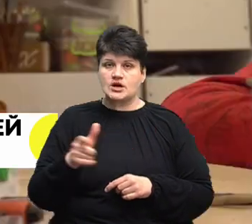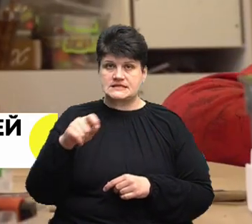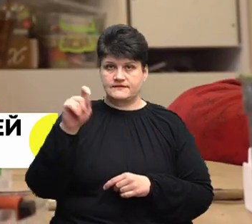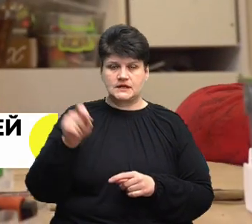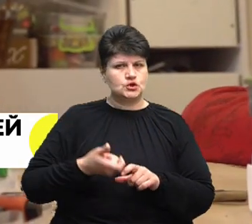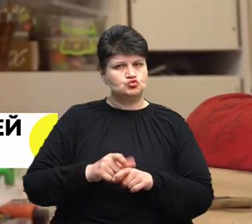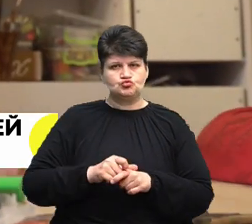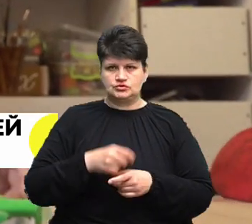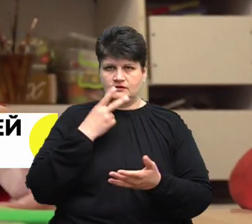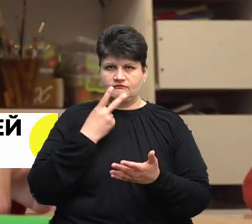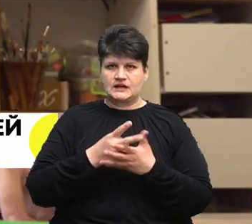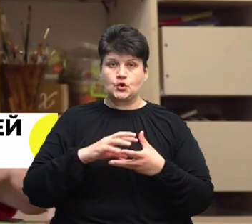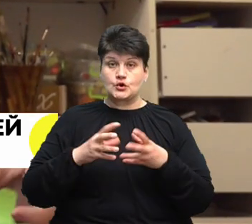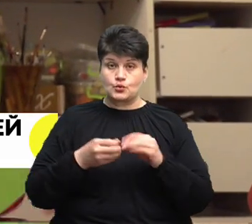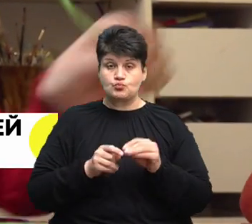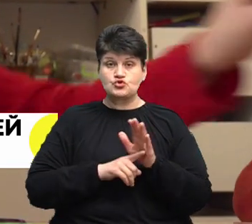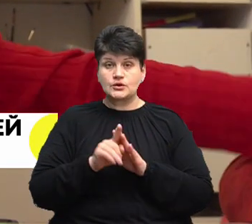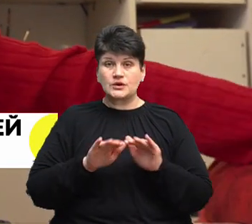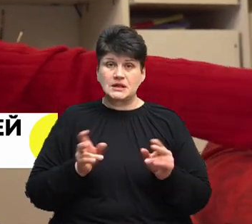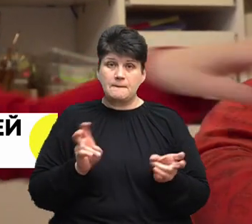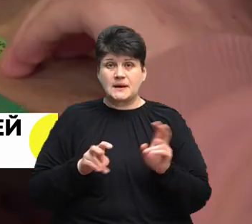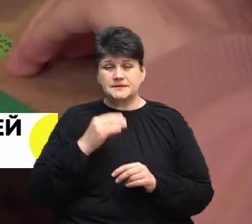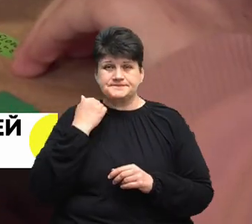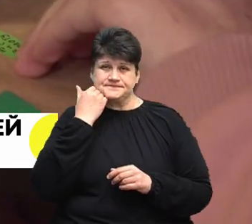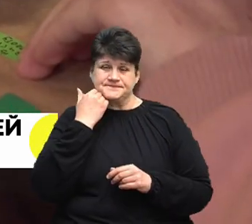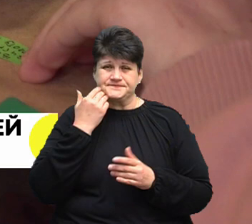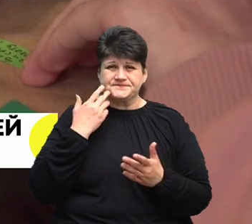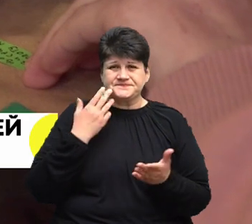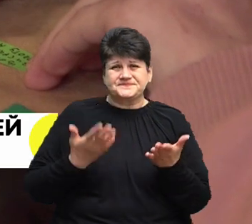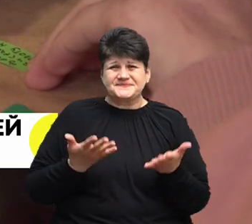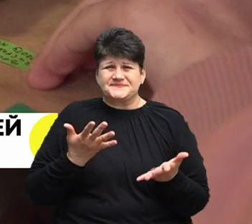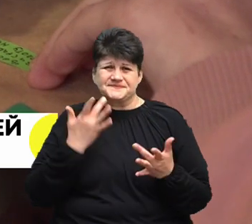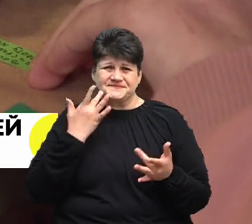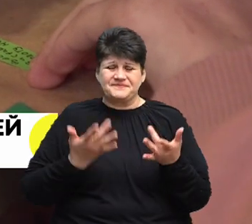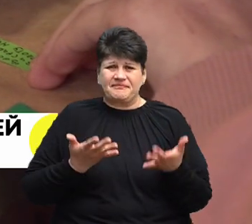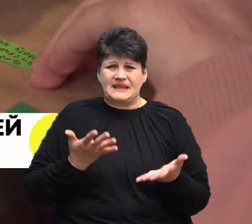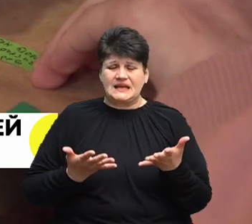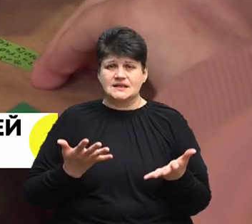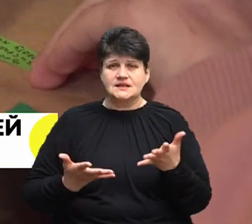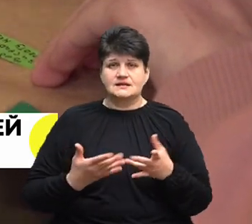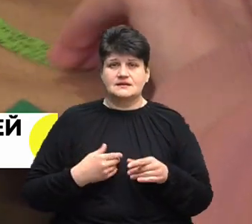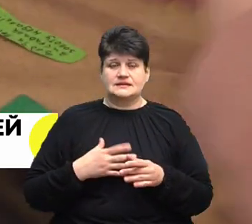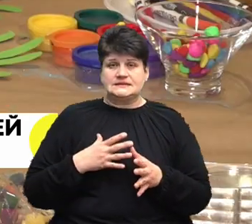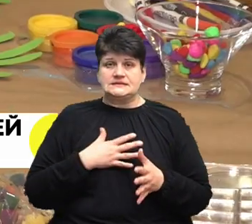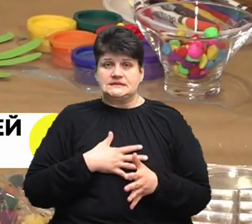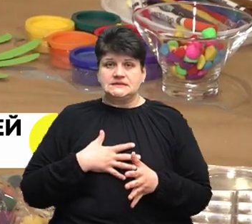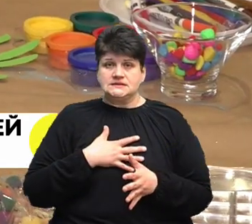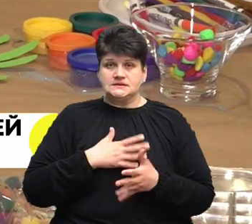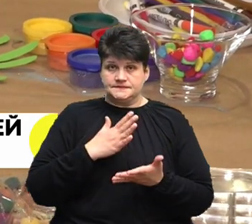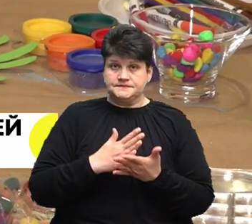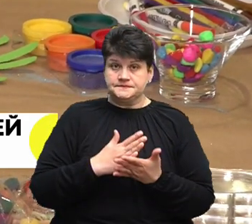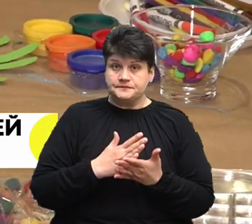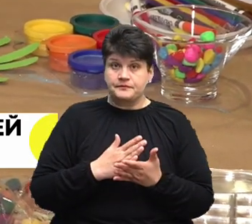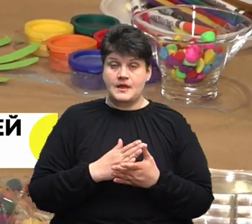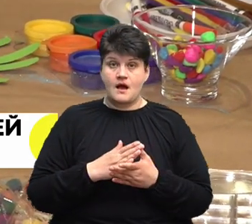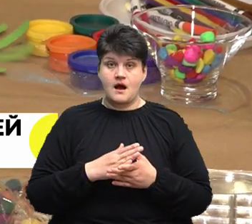результат в тому, що спочатку дітки приходять такі сором'язливі, більш такі, вони десь тривога в них переважає. І саме в